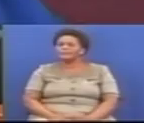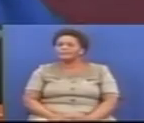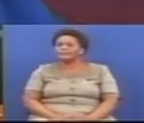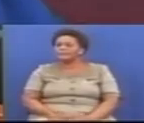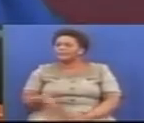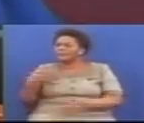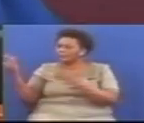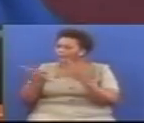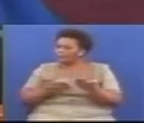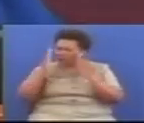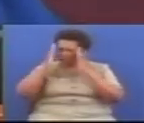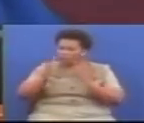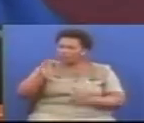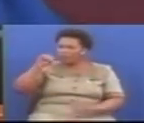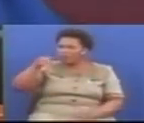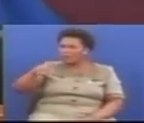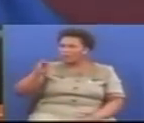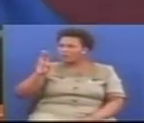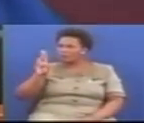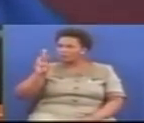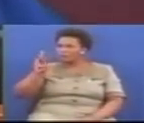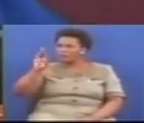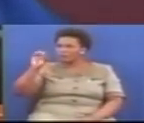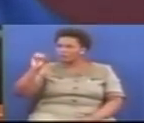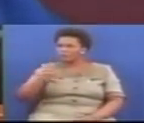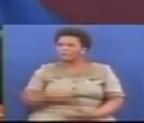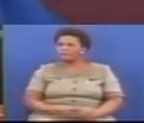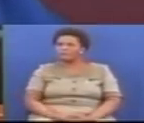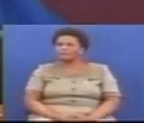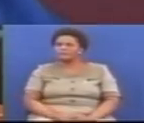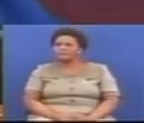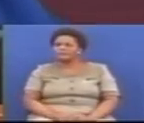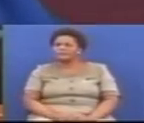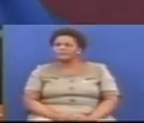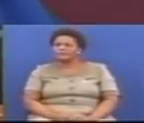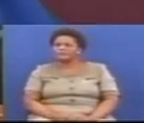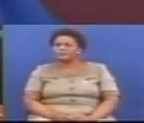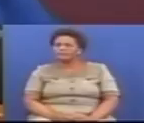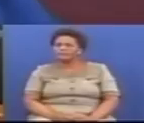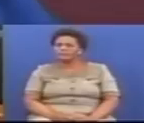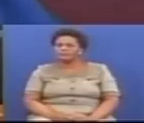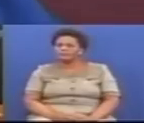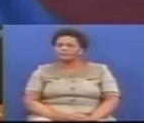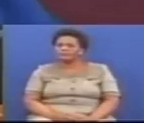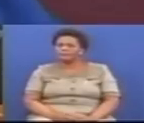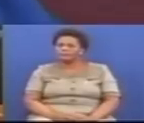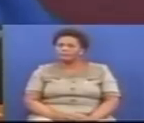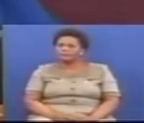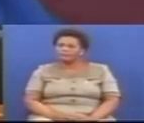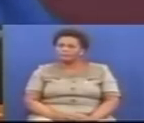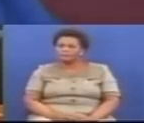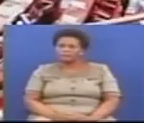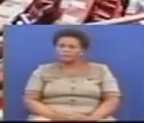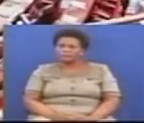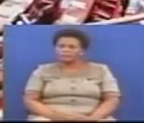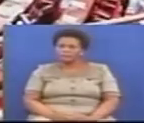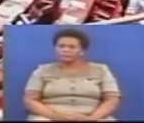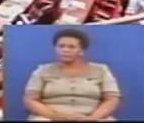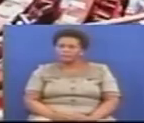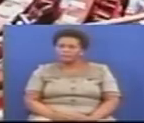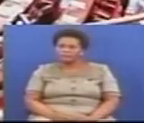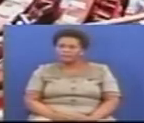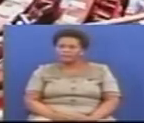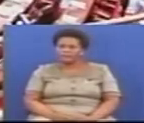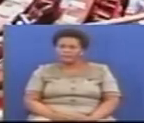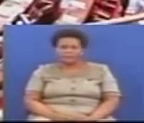Mary Deo Muro bado anafuatilia FDC Kibaha. Mheshimiwa Mary, swali lake linauliza, je,